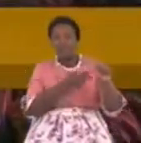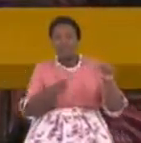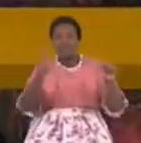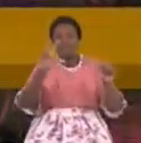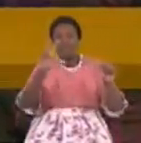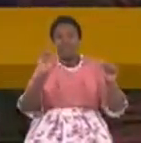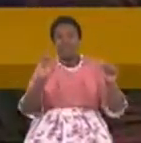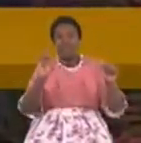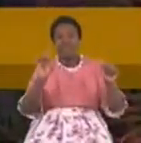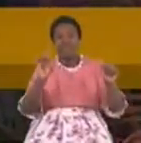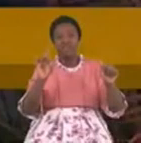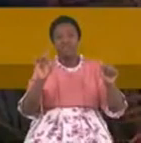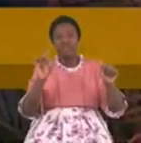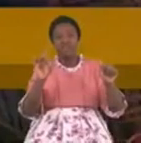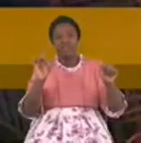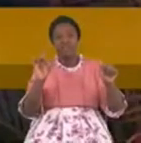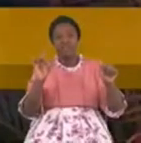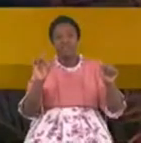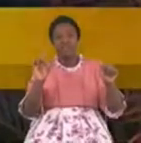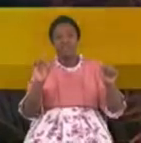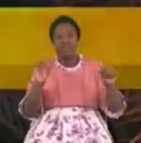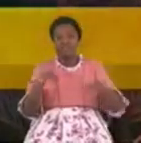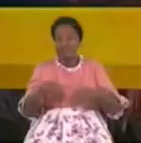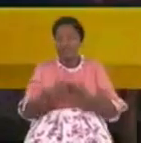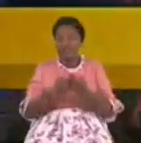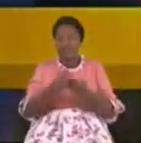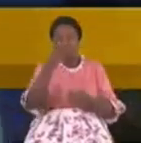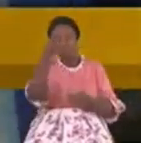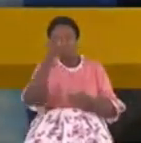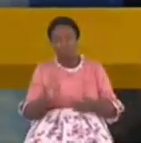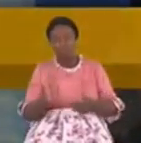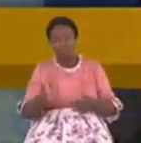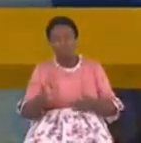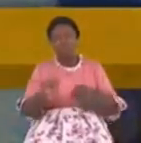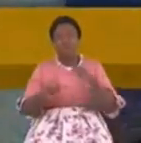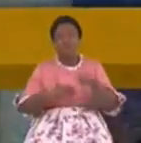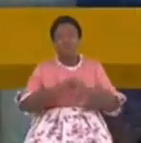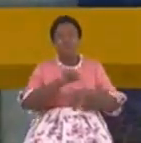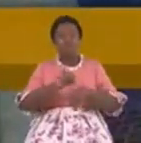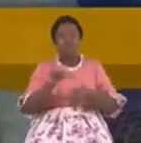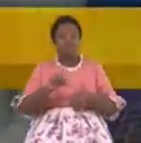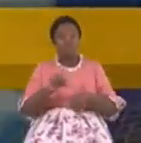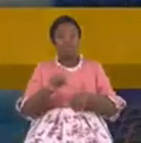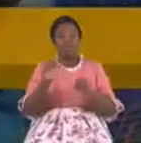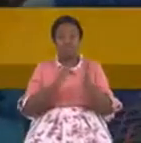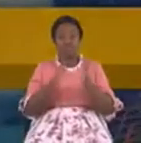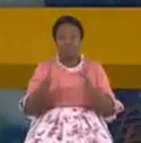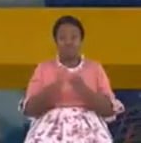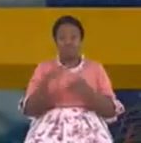ozi isi nke iri amaokwu nke iri atọ na asatọ bụ Jizọs, onye Chineke tere mmanụ